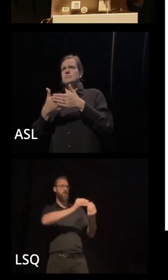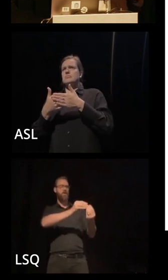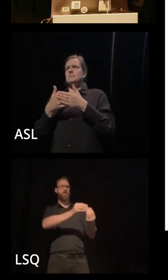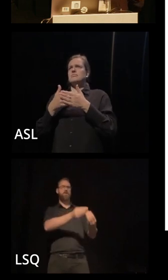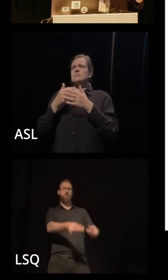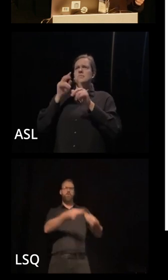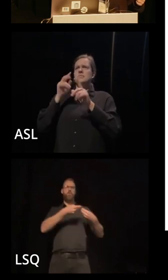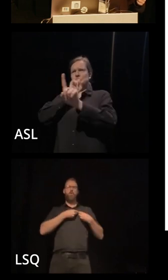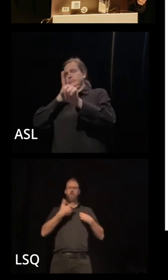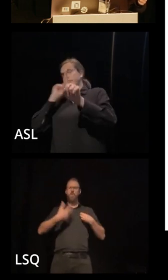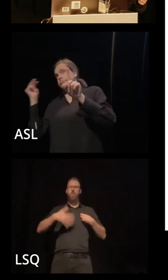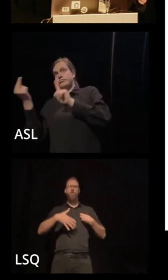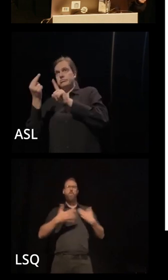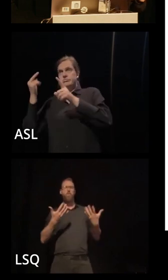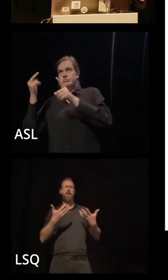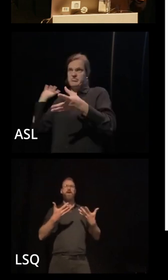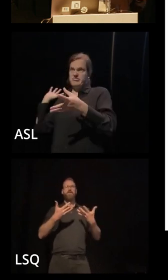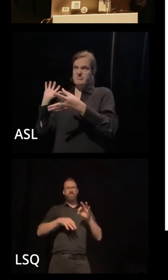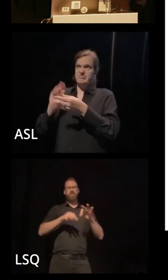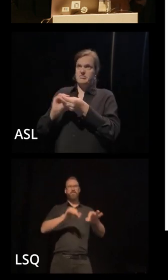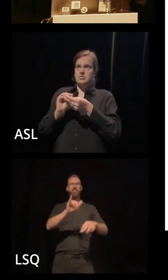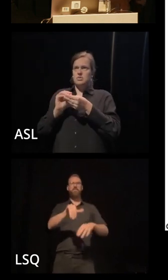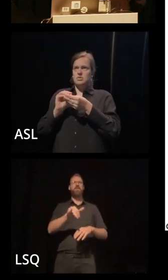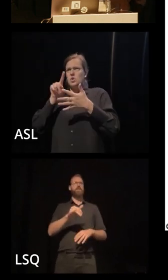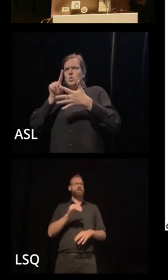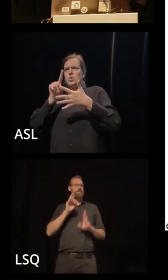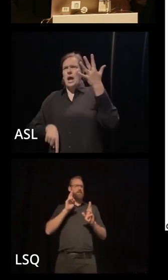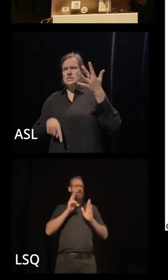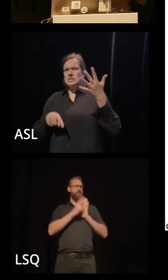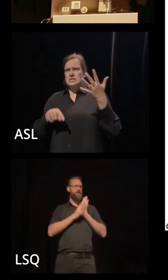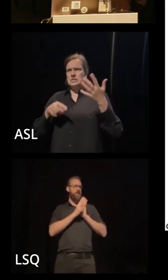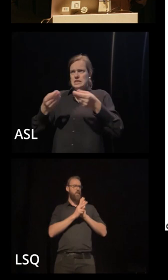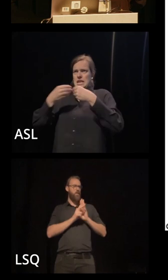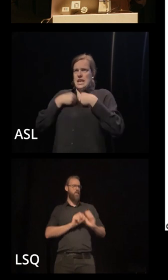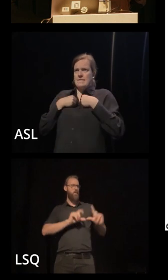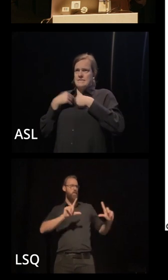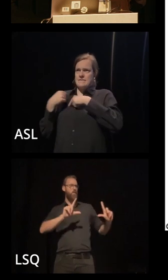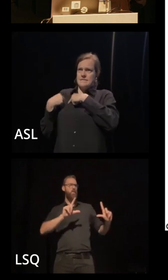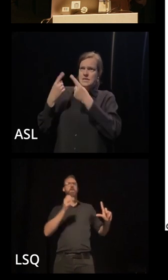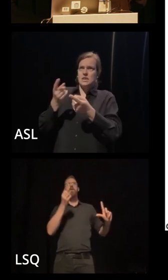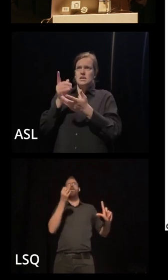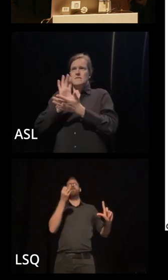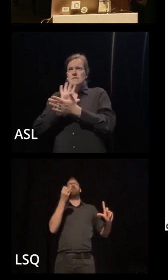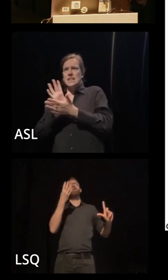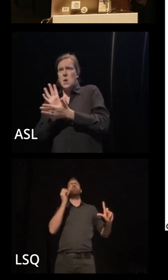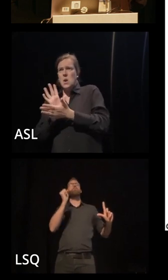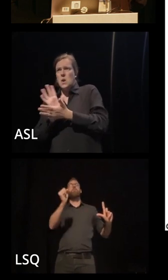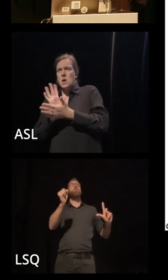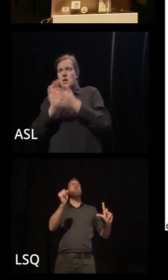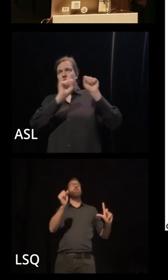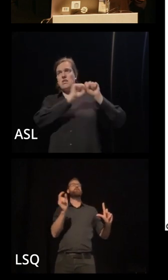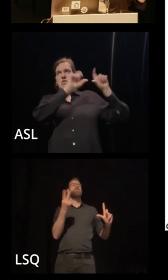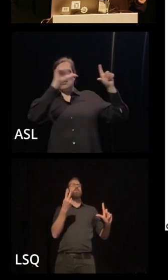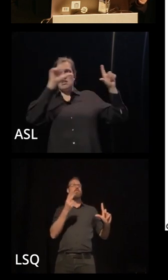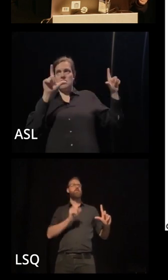aujourd'hui. Je ne sais pas si le vidéo fonctionnait. C'est une vidéo de 14 secondes. On peut l'essayer.